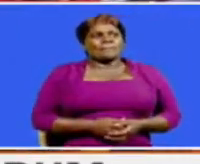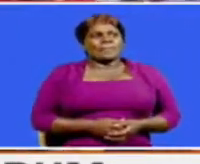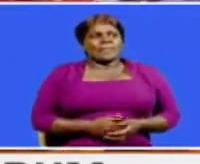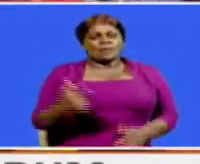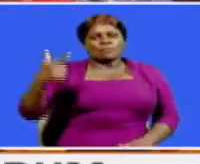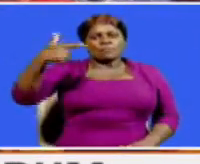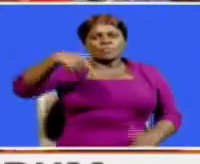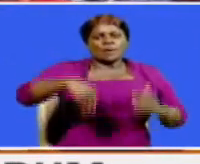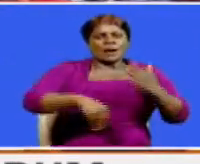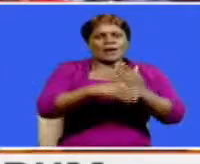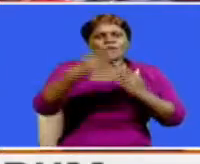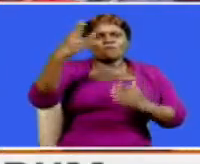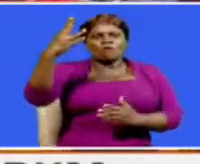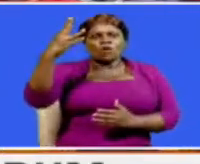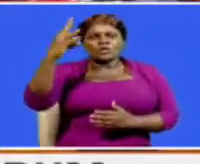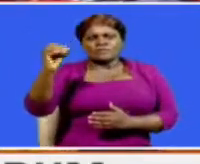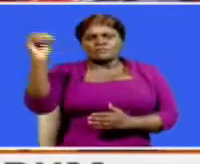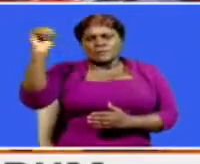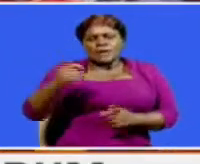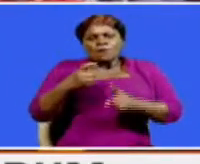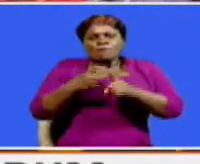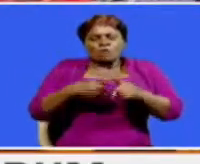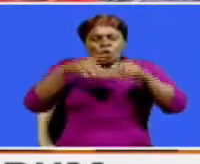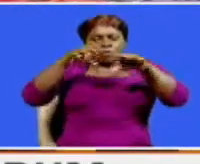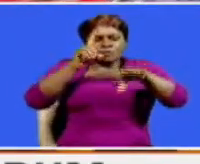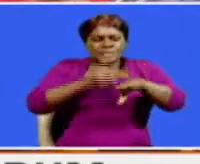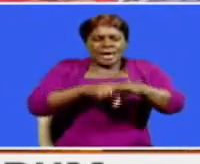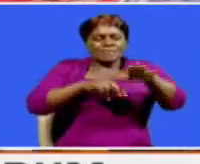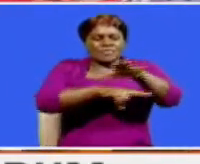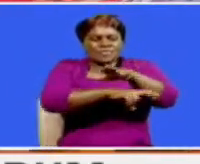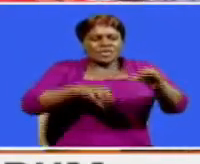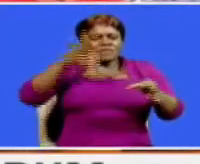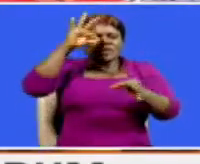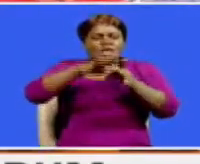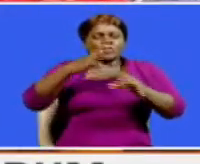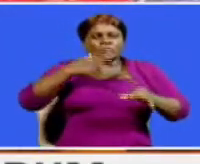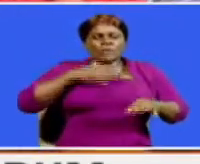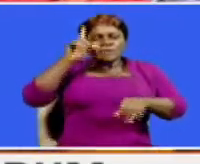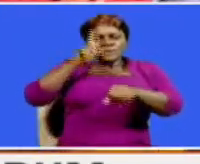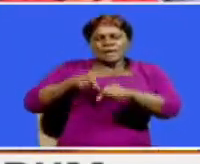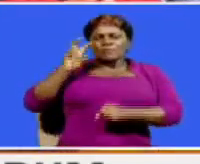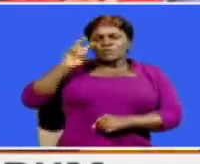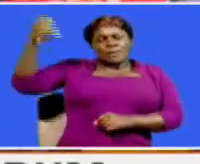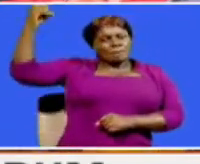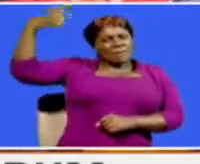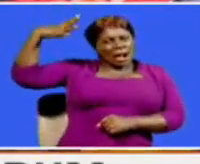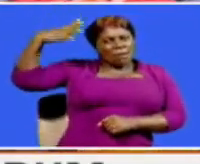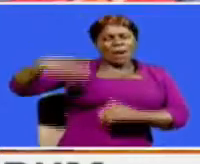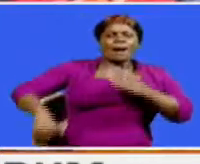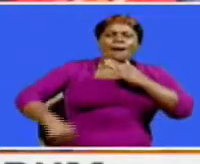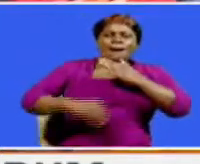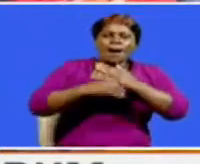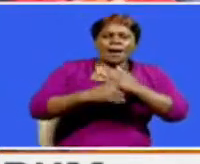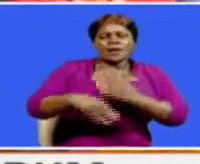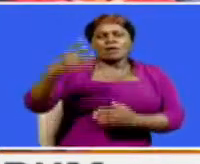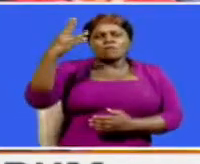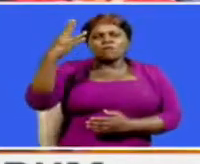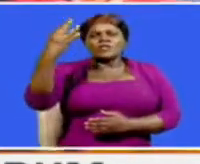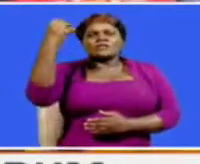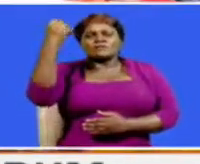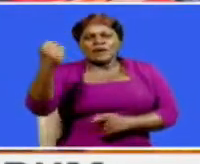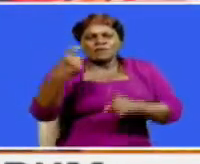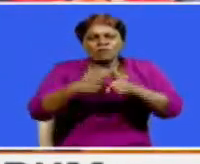kwa 40% tangu huyo mkora ibe uchaguzi yetu. Ukiangalia stima imepanda kwa